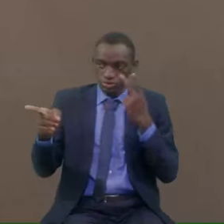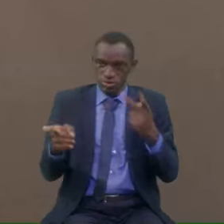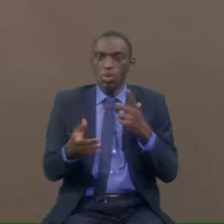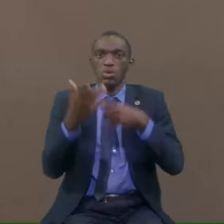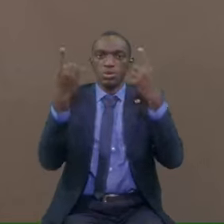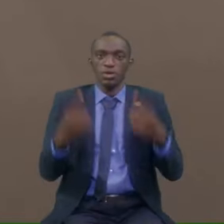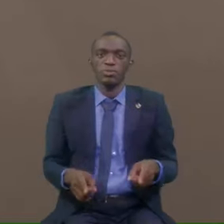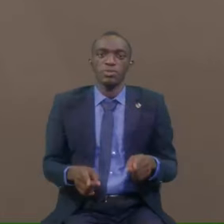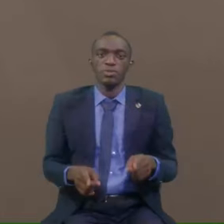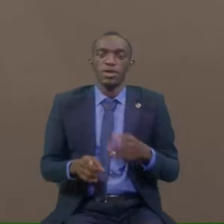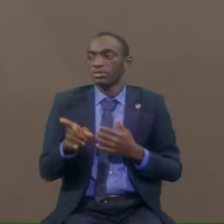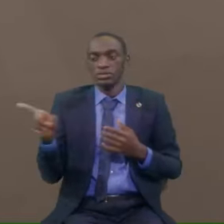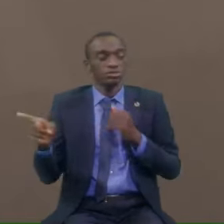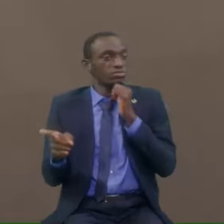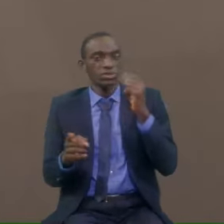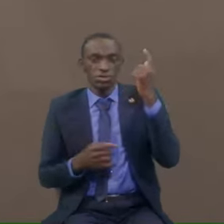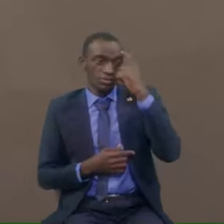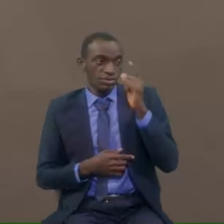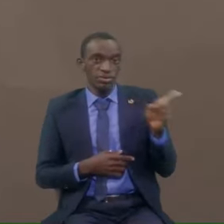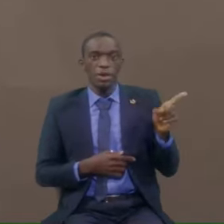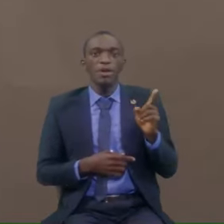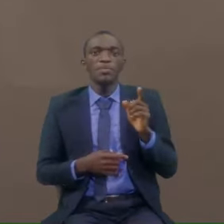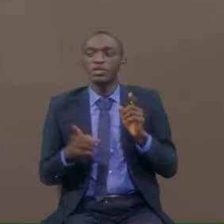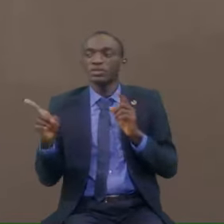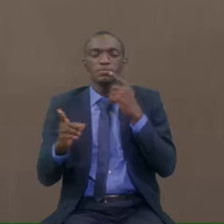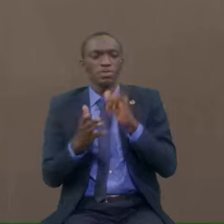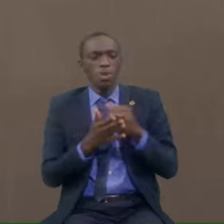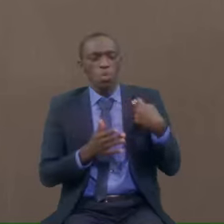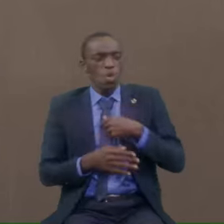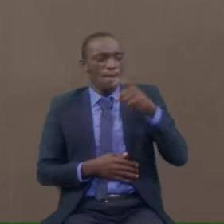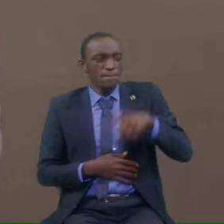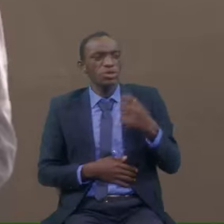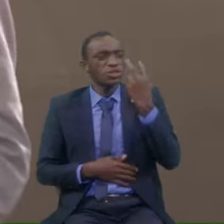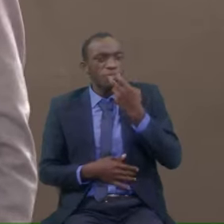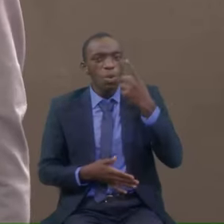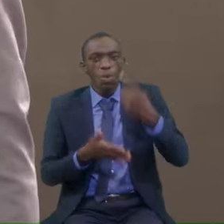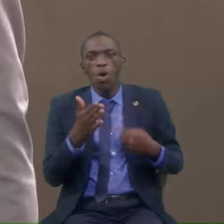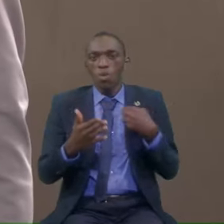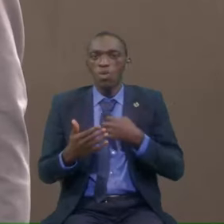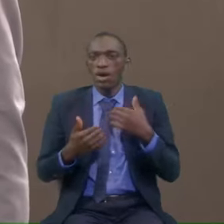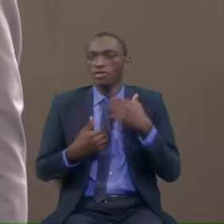Il dit, nous devons dis ce que nous avons entendu du Seigneur.